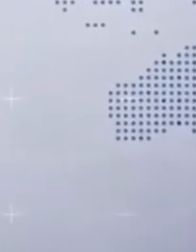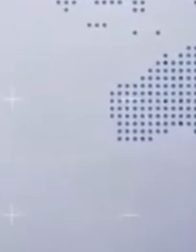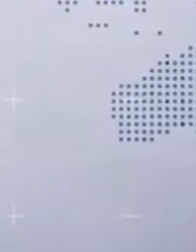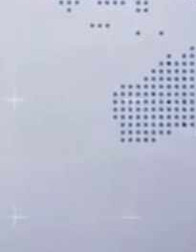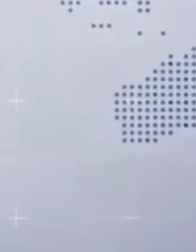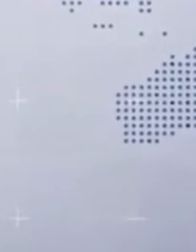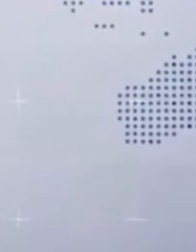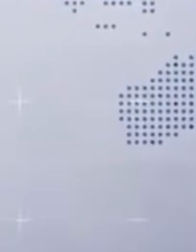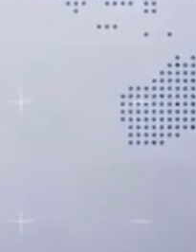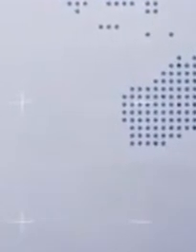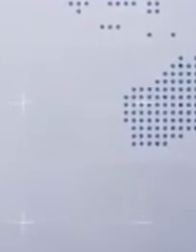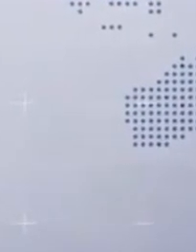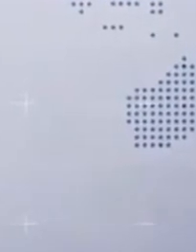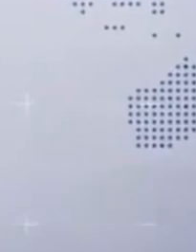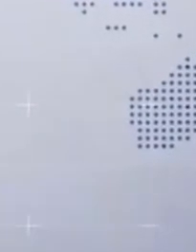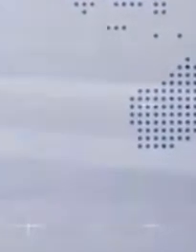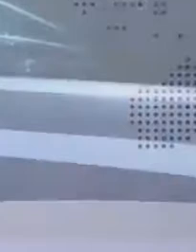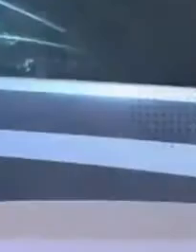으